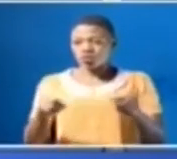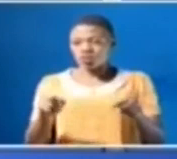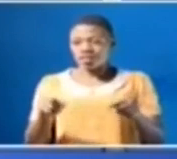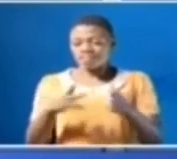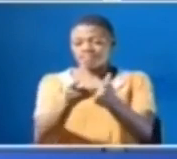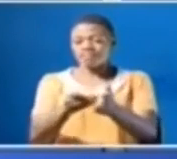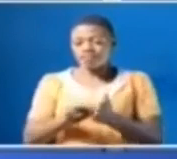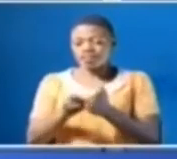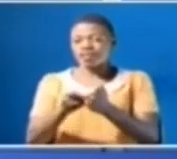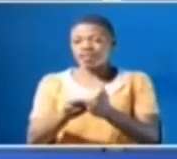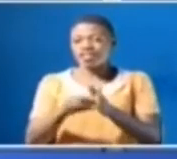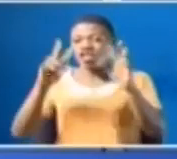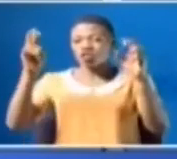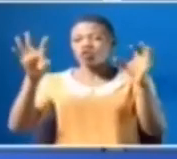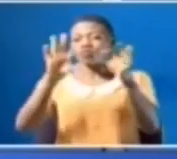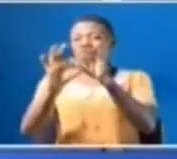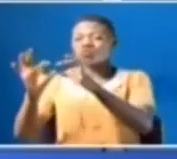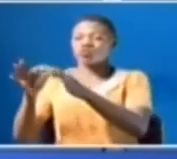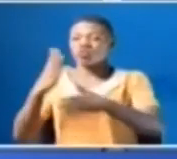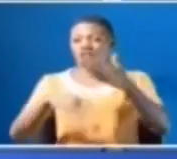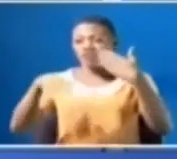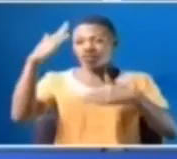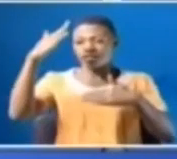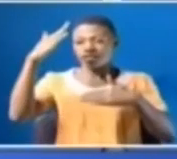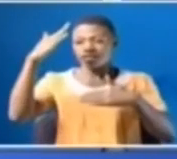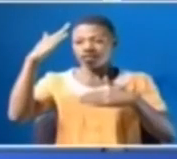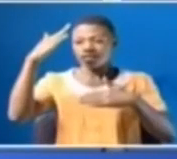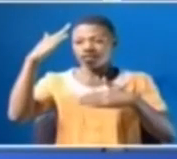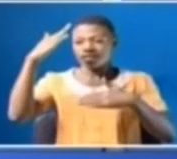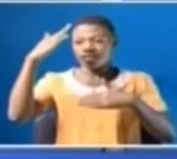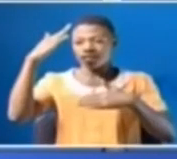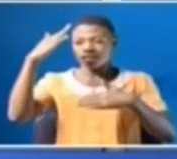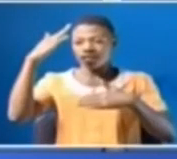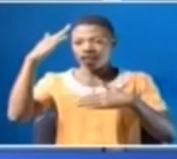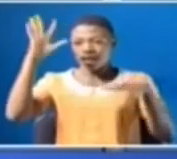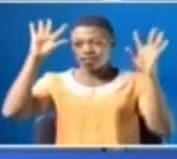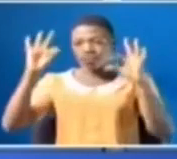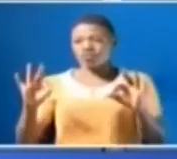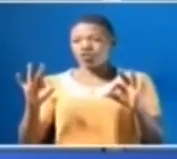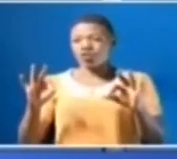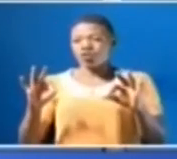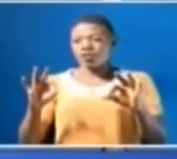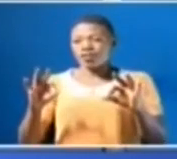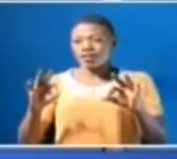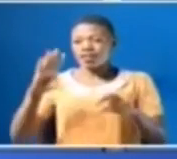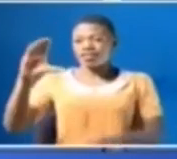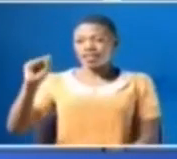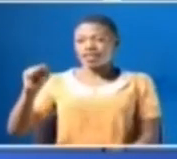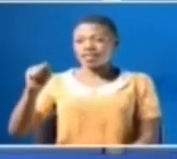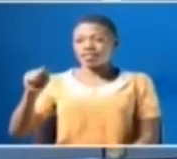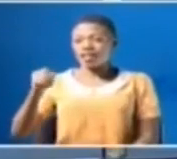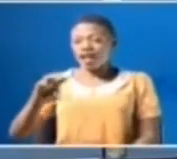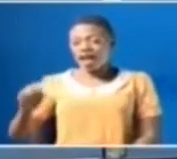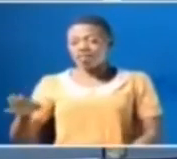kuunganisha baadhi ya vyuo vikuu hapa nchini, na vile vile semi za waziri Magoha kwamba vingine viweze kufungwa. Mimi